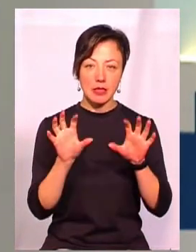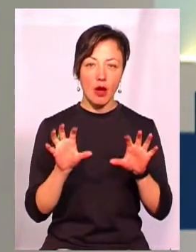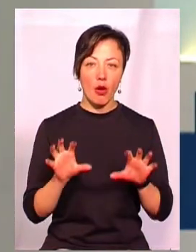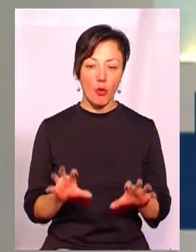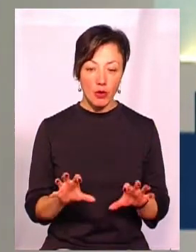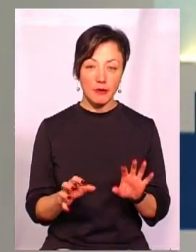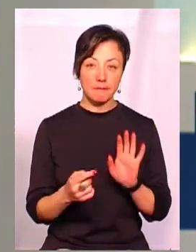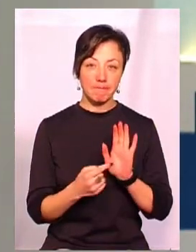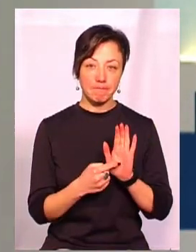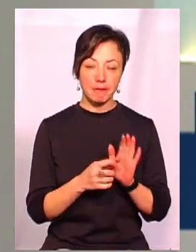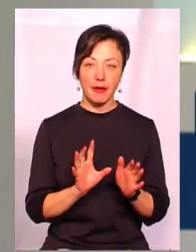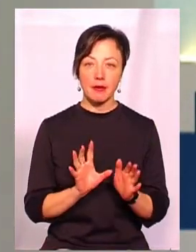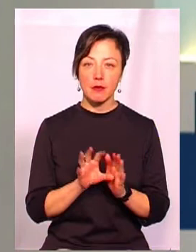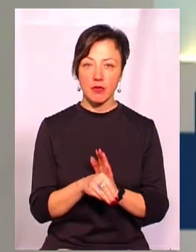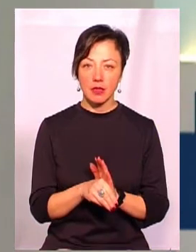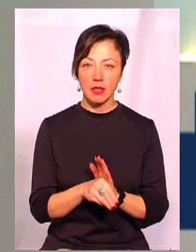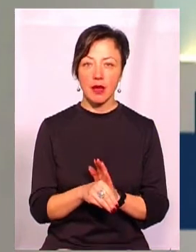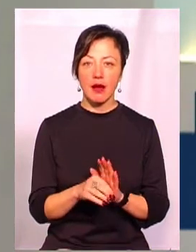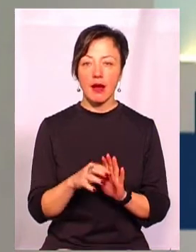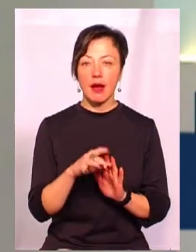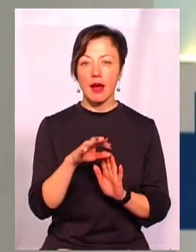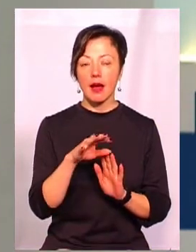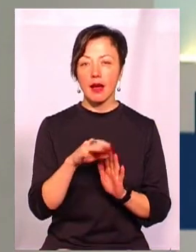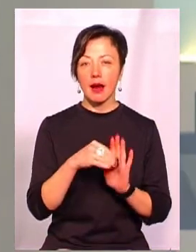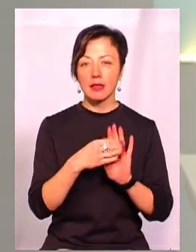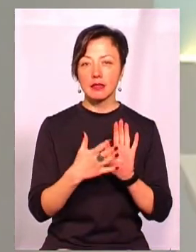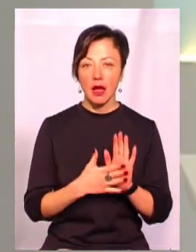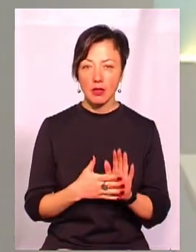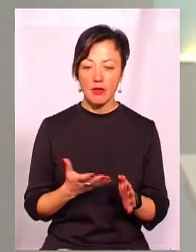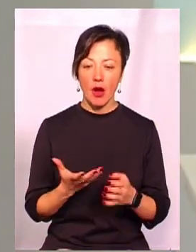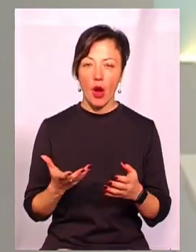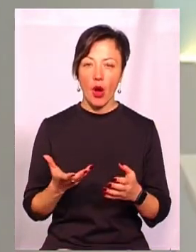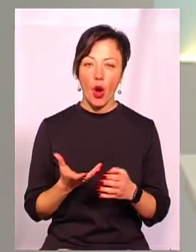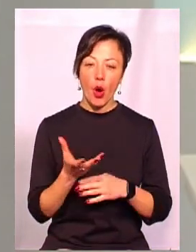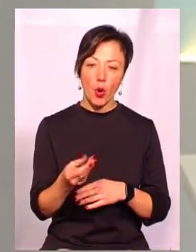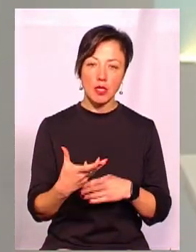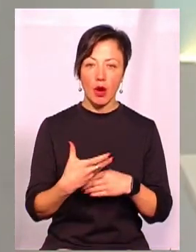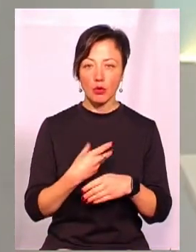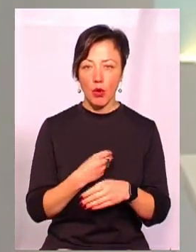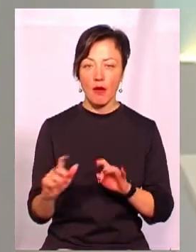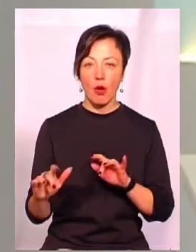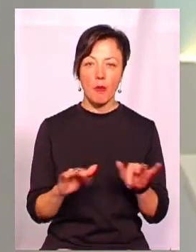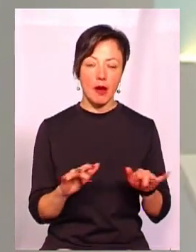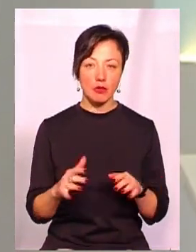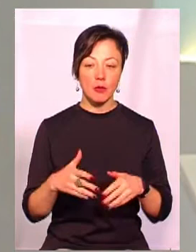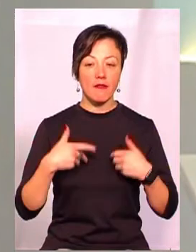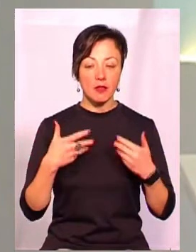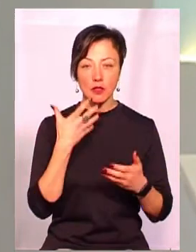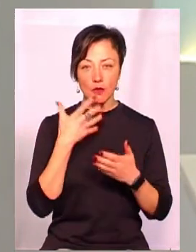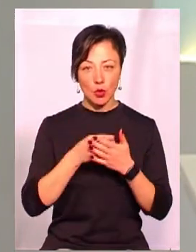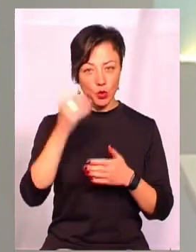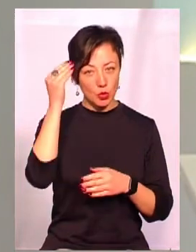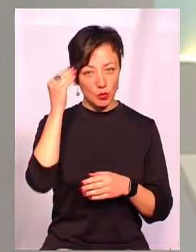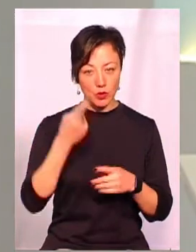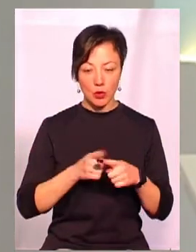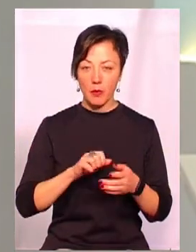які передбачають запровадження реєстраторів розрахункових операцій. Щоб висловити свою думку з цього приводу, люди